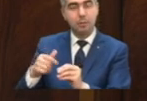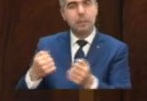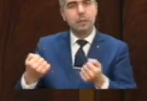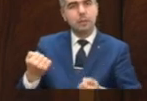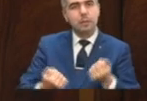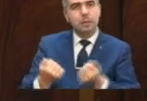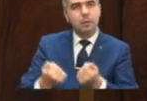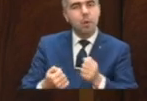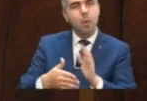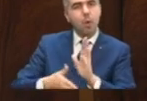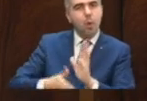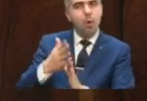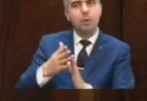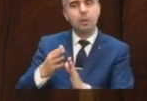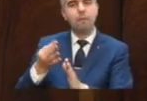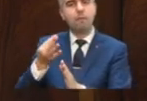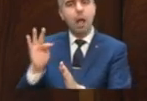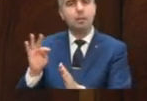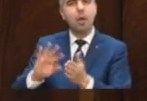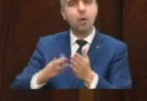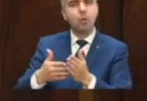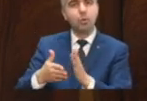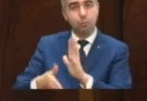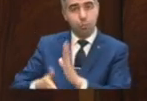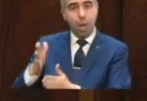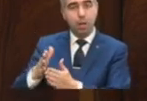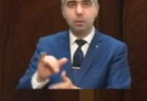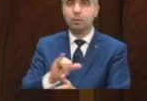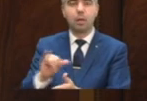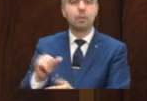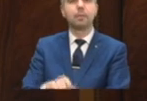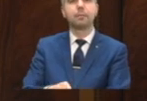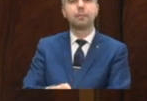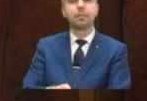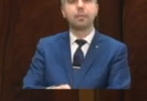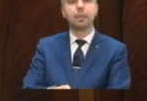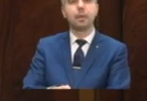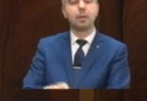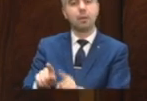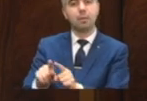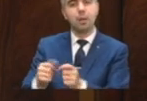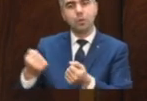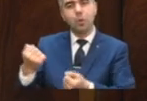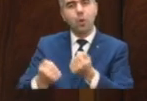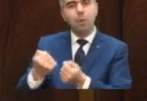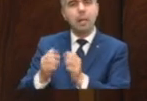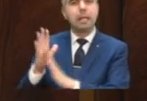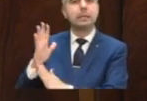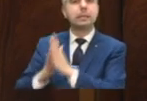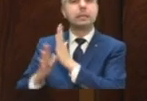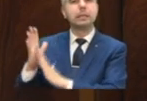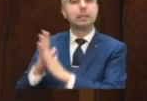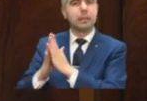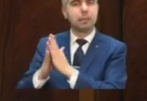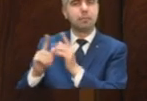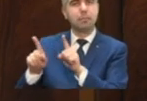غادي يمشي لان اوروبا فرنسا قاتلو يمشي، واش مشى؟ تقال انه حنا كنخدموا في قطاع السيارات القديم ديال الديزل وديال